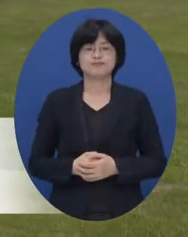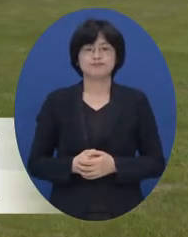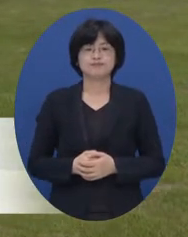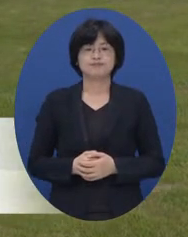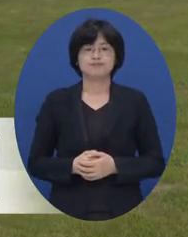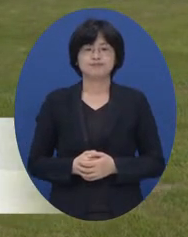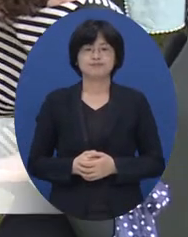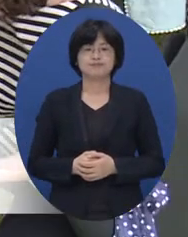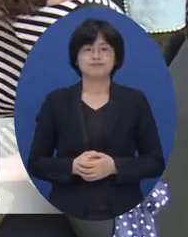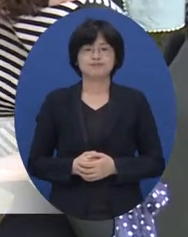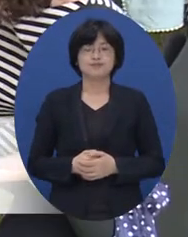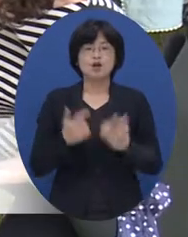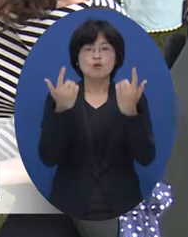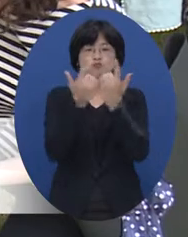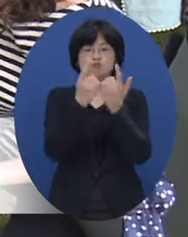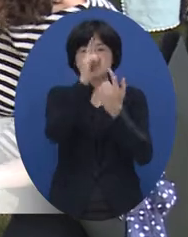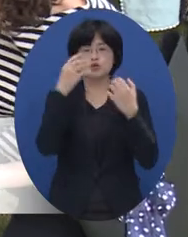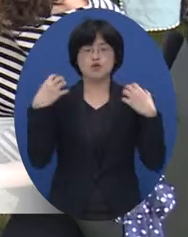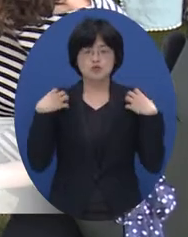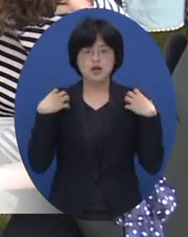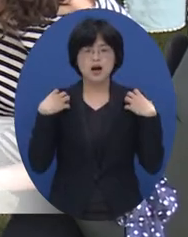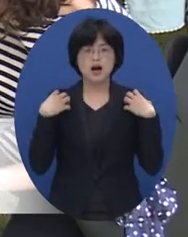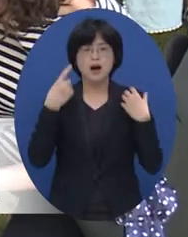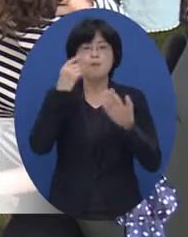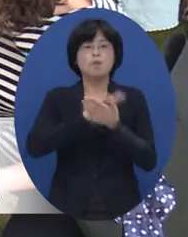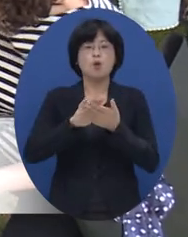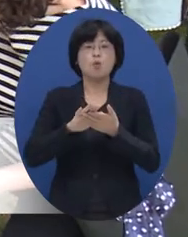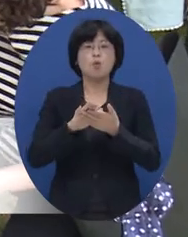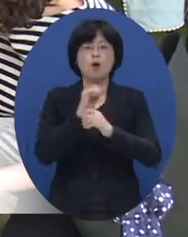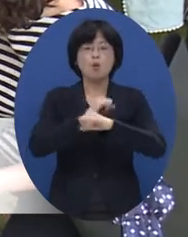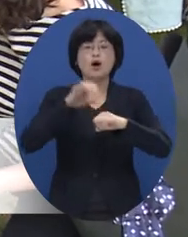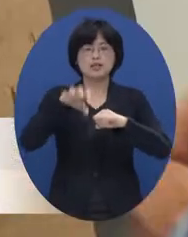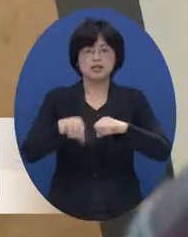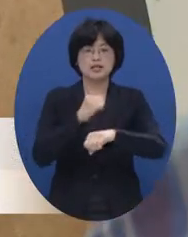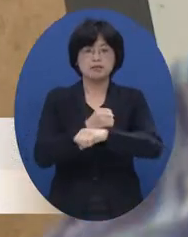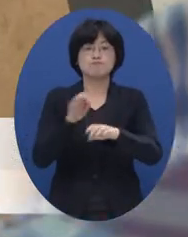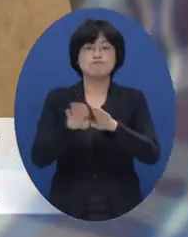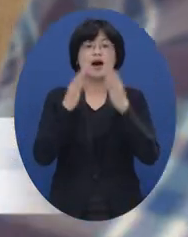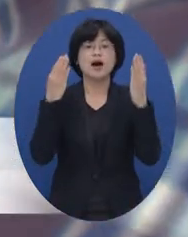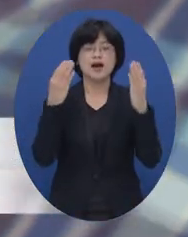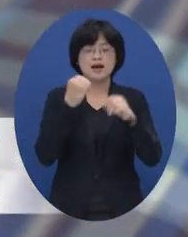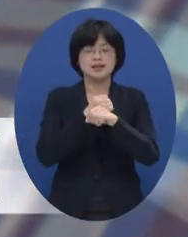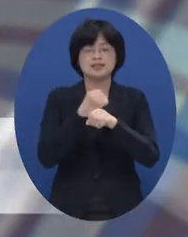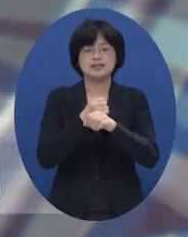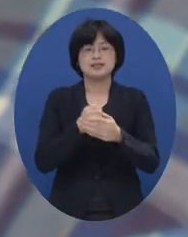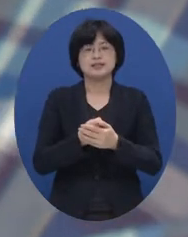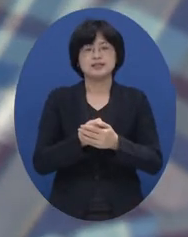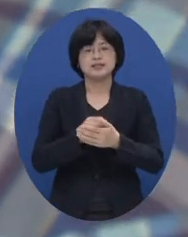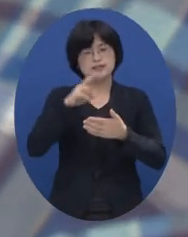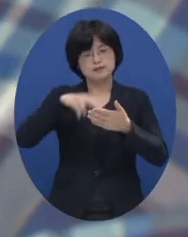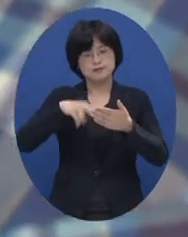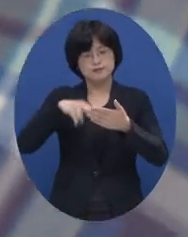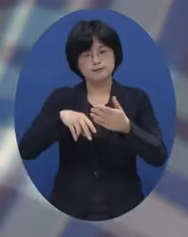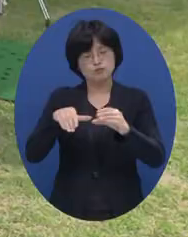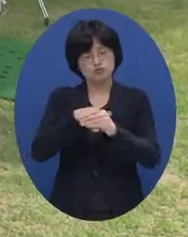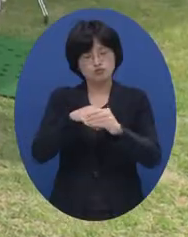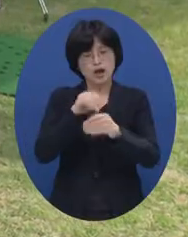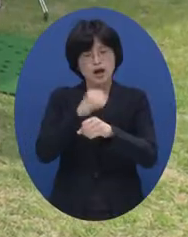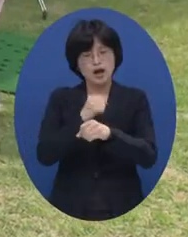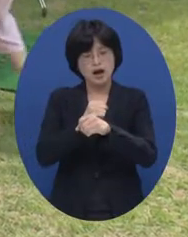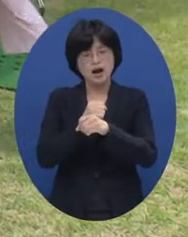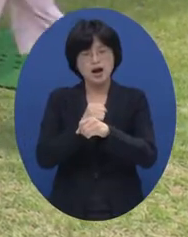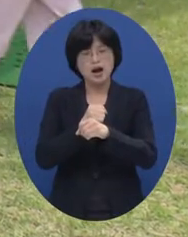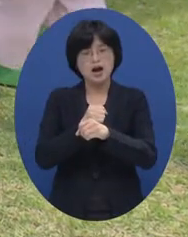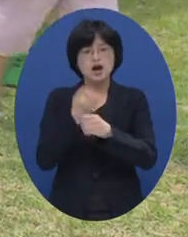마무리됐습니다 올해로 4회째를 맞는 이번 축제는 책 읽는 문화 확산과 도서관 이용 활성화를 위해 경기도에서